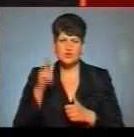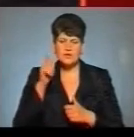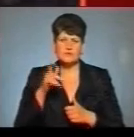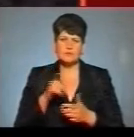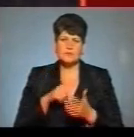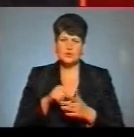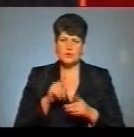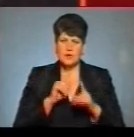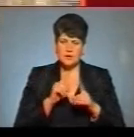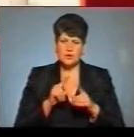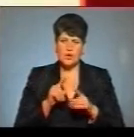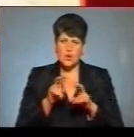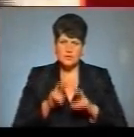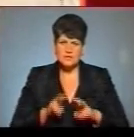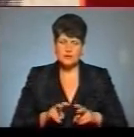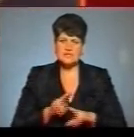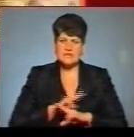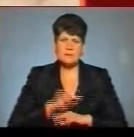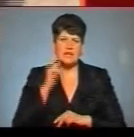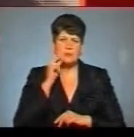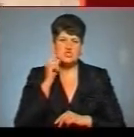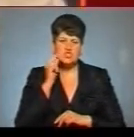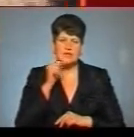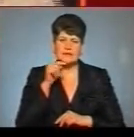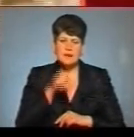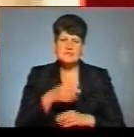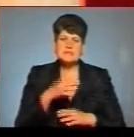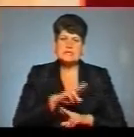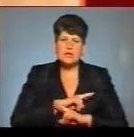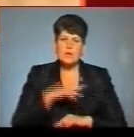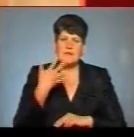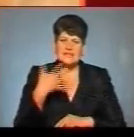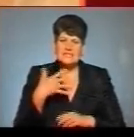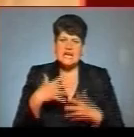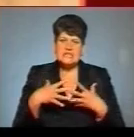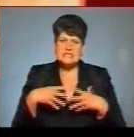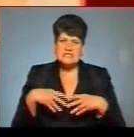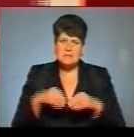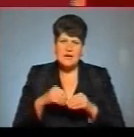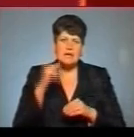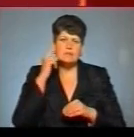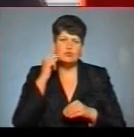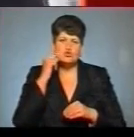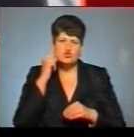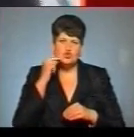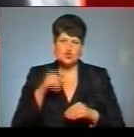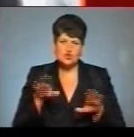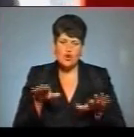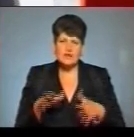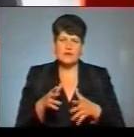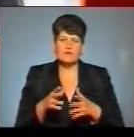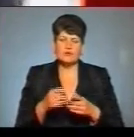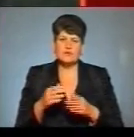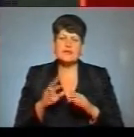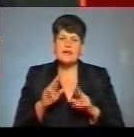загибель бджіл у Чортківській громаді. Там загинули понад 50 бджолиних сімей у 4 господарствах пасічників. Як живуть люди під